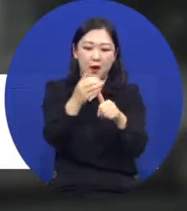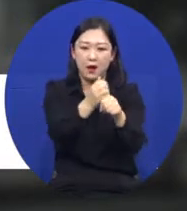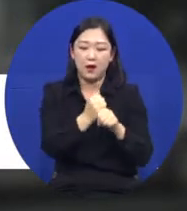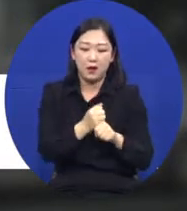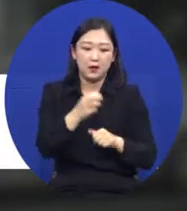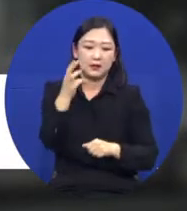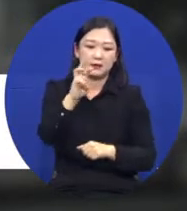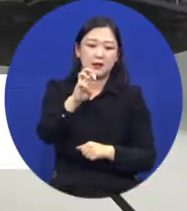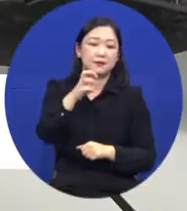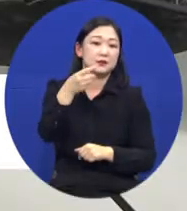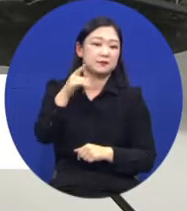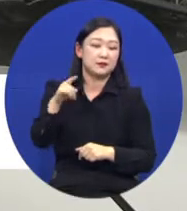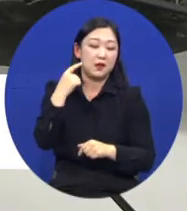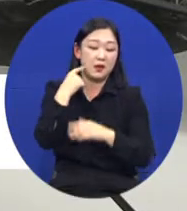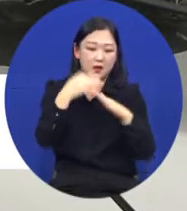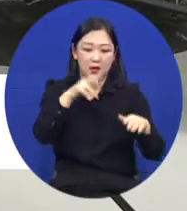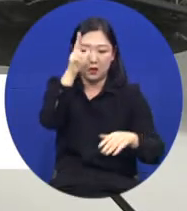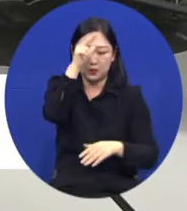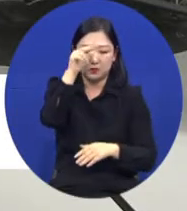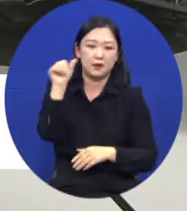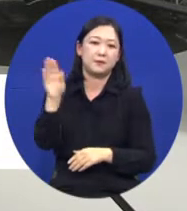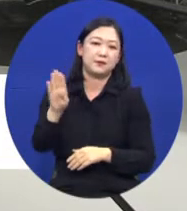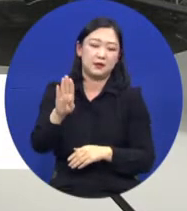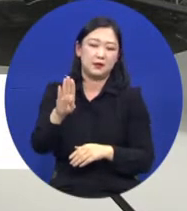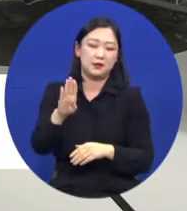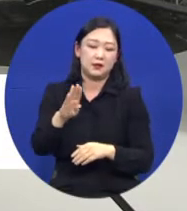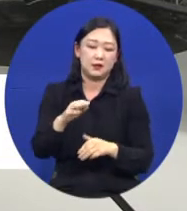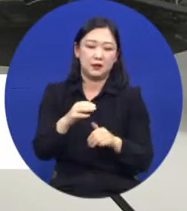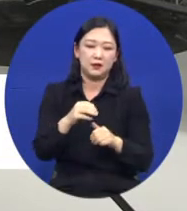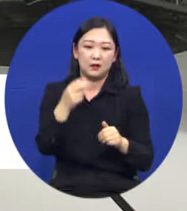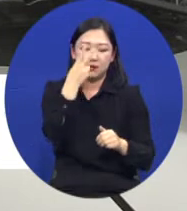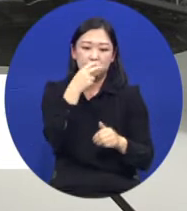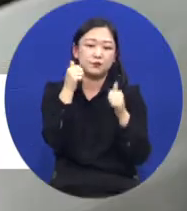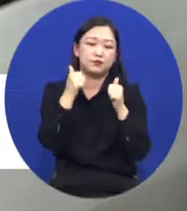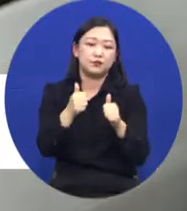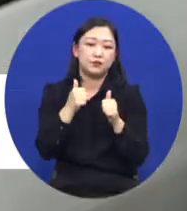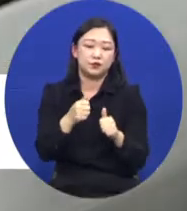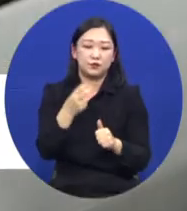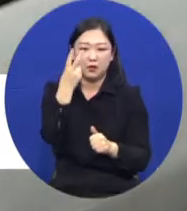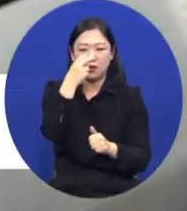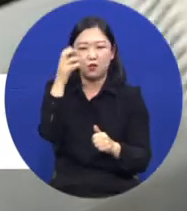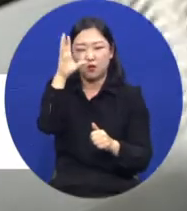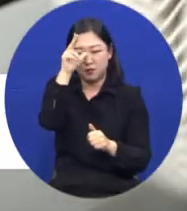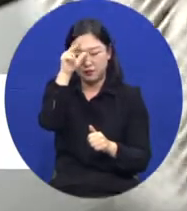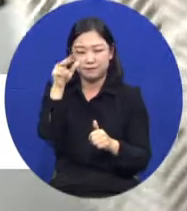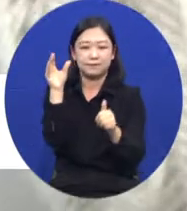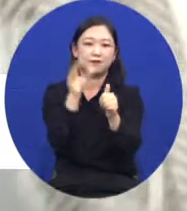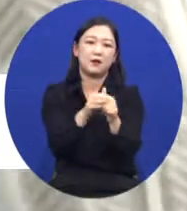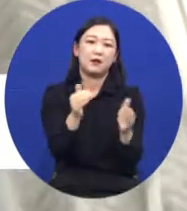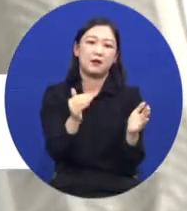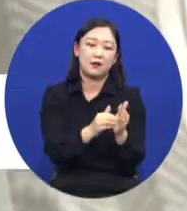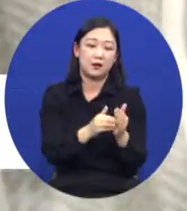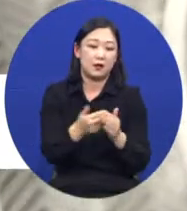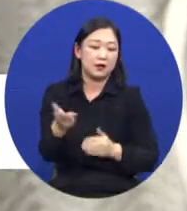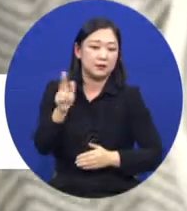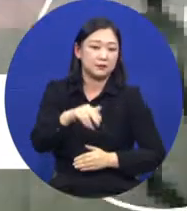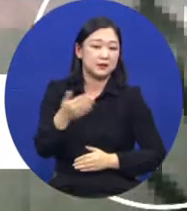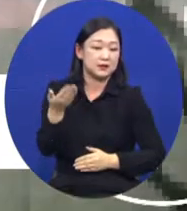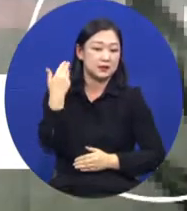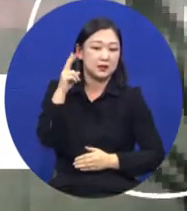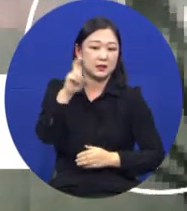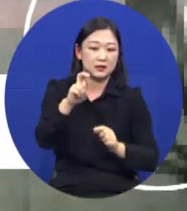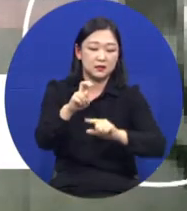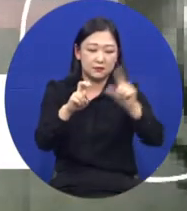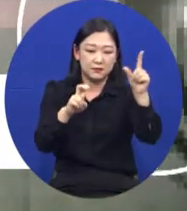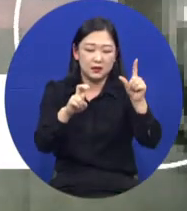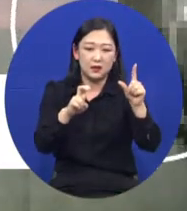30대 해양경찰 비경 장을 기소 의견으로 검찰에 넘겼습니다 하지만 지난달 20일 제주